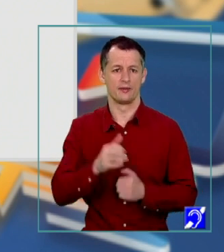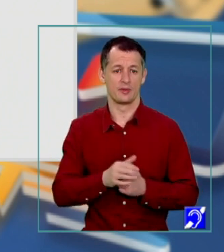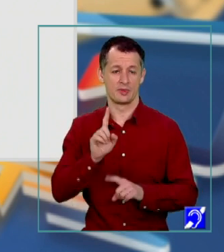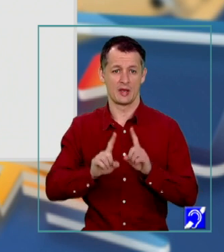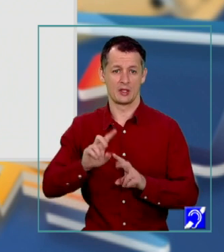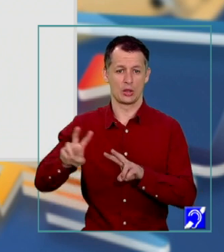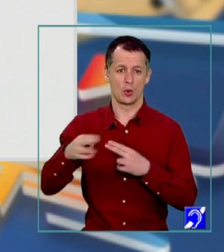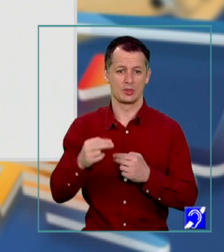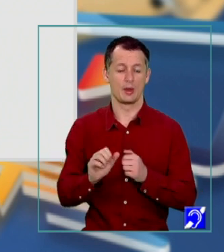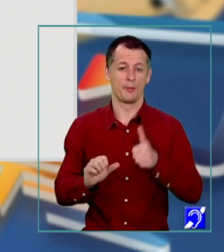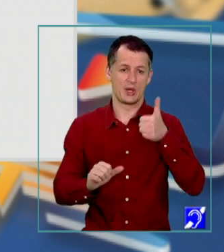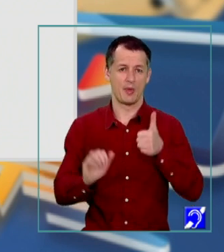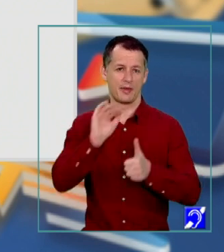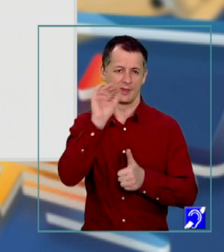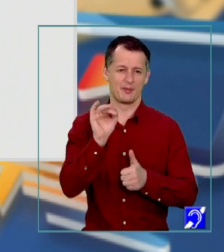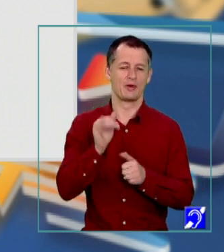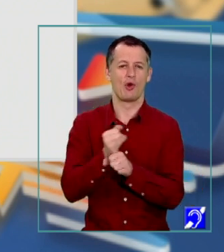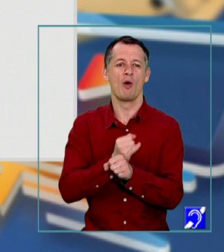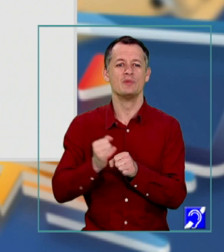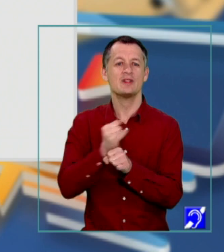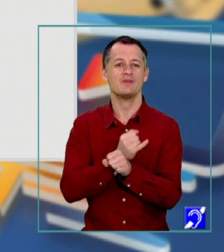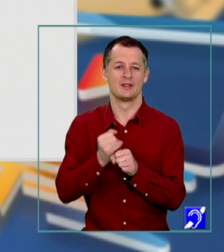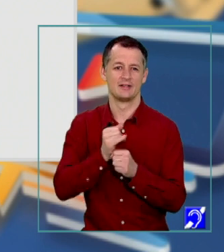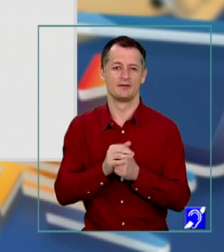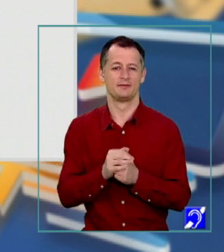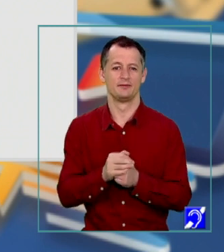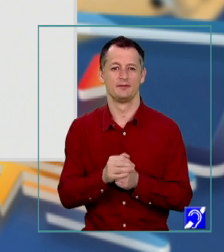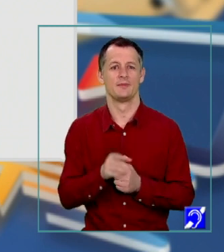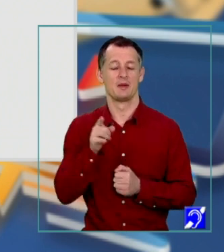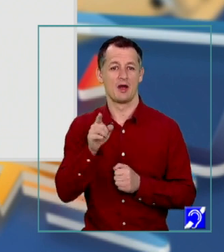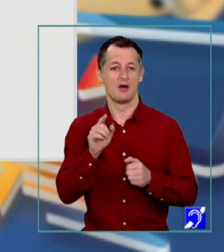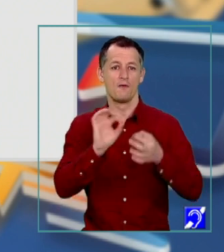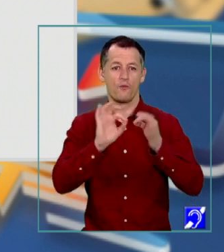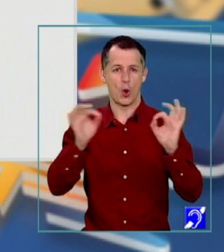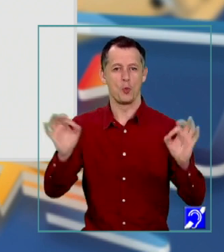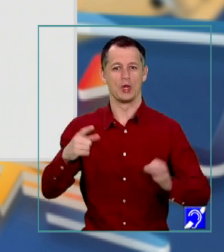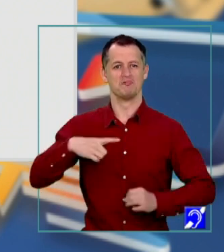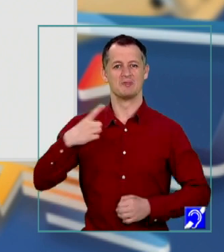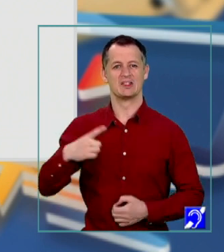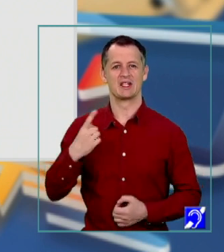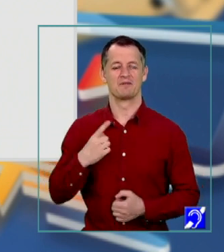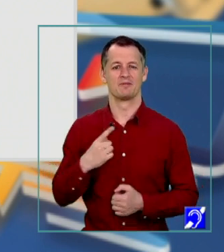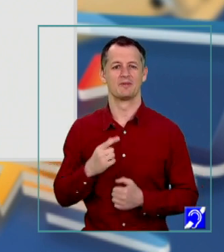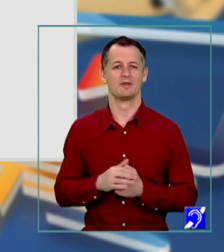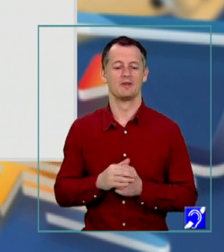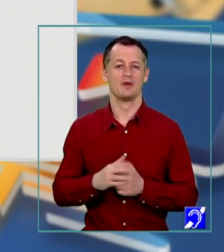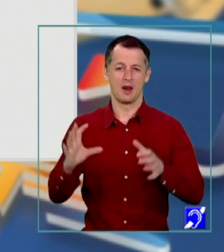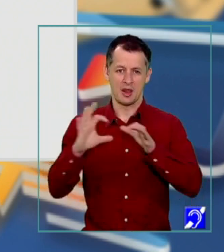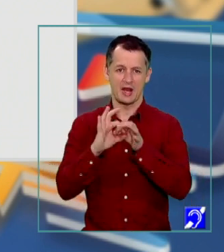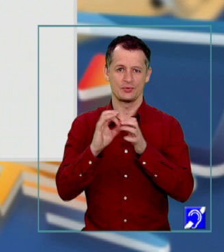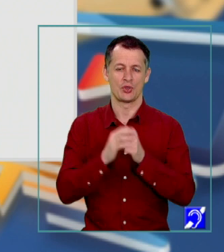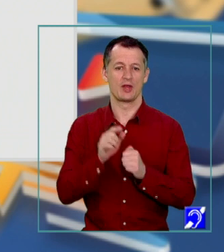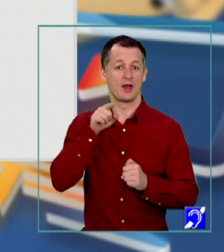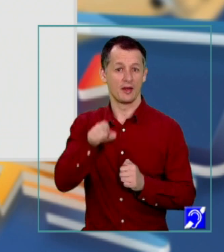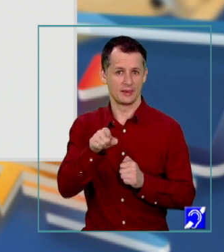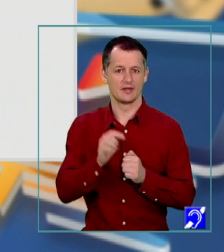ne întoarcem la prima întrebare, observați că, oarecum, ca formulă sunt relaționate. Aceasta este